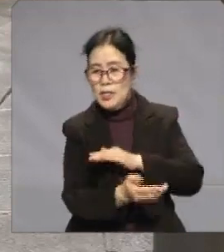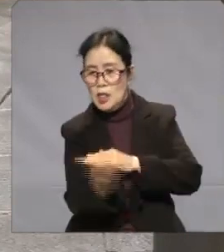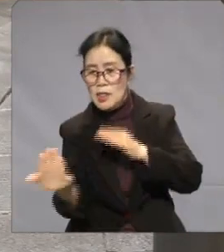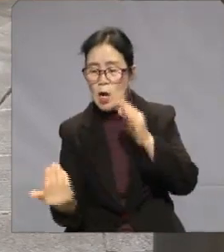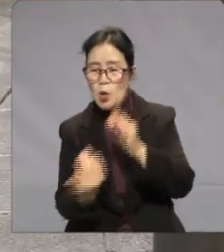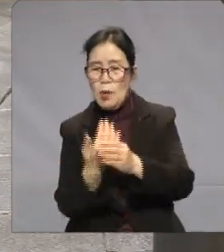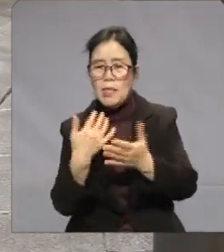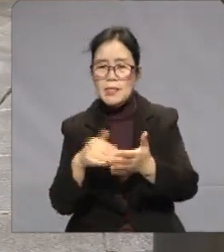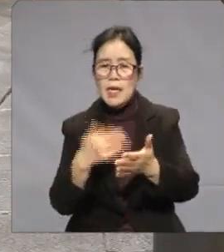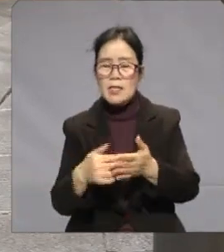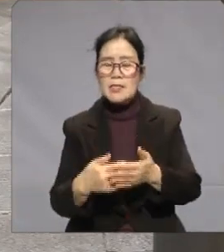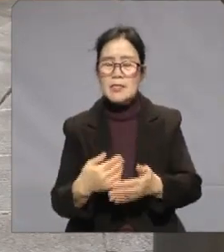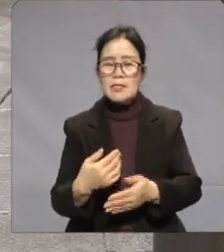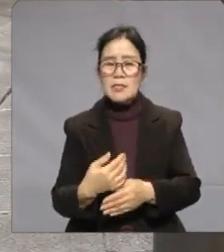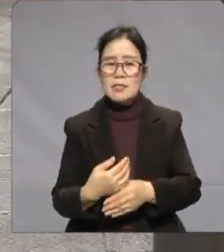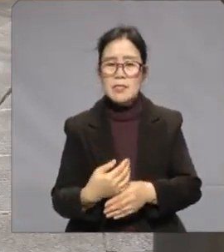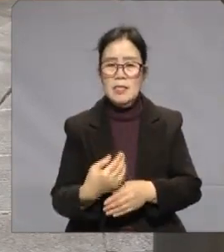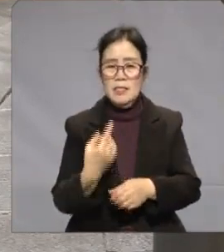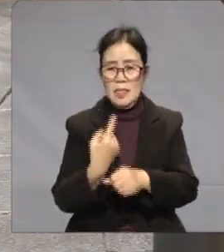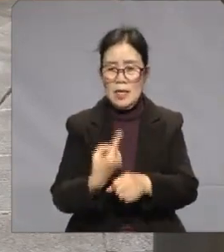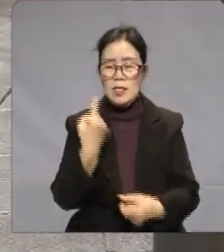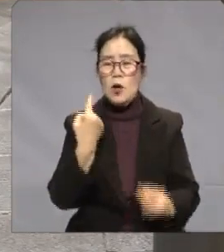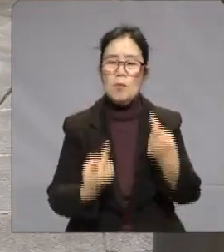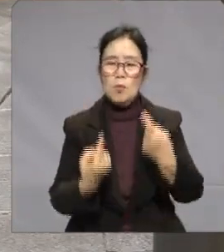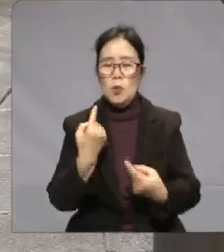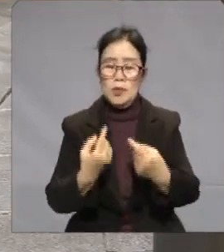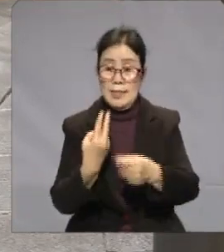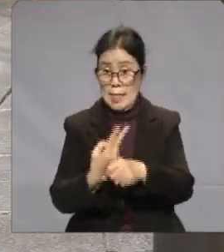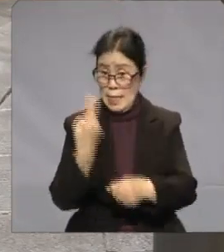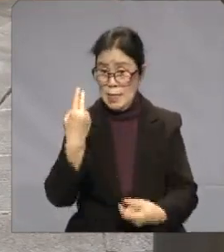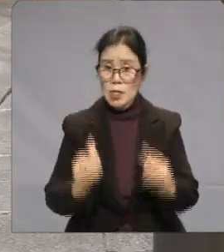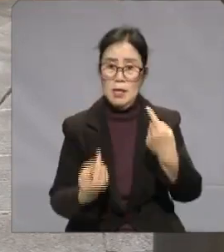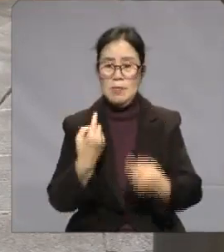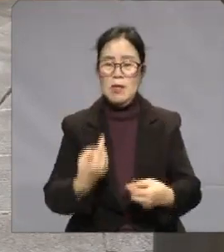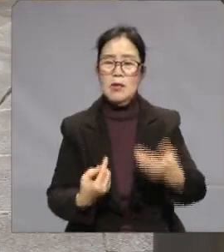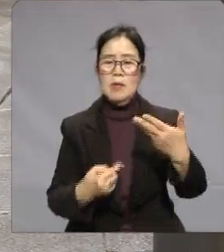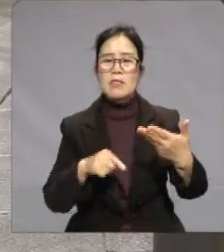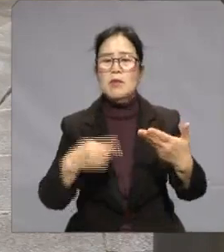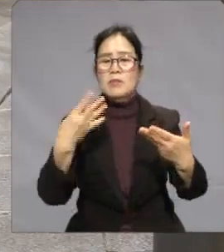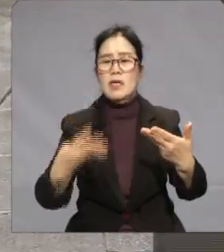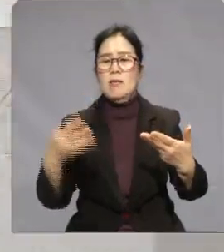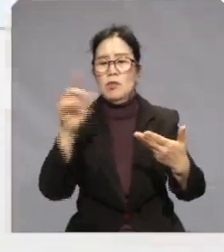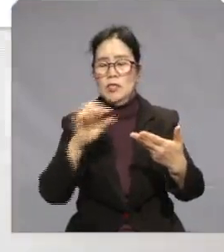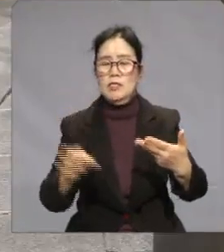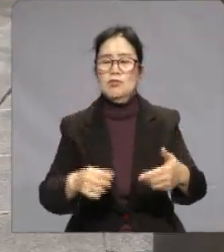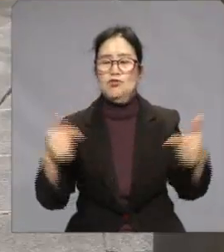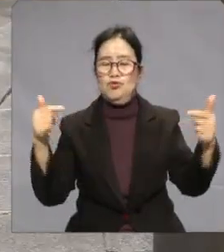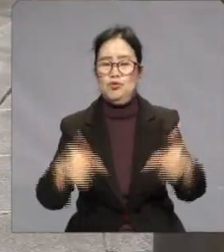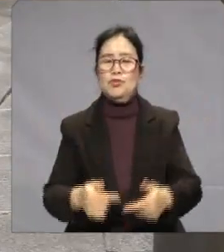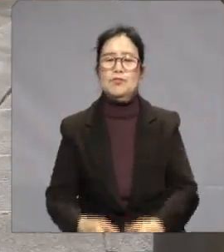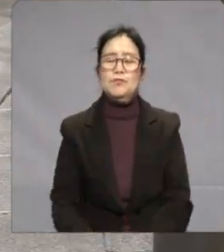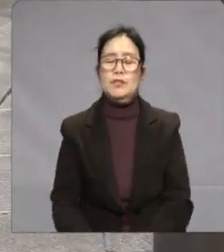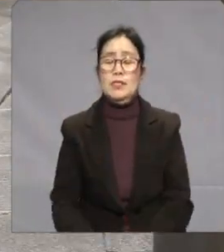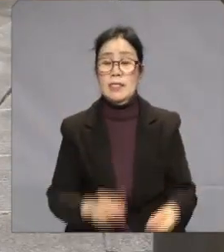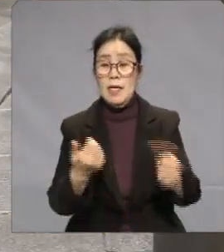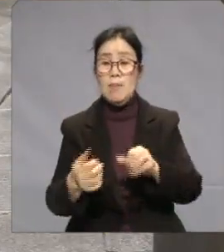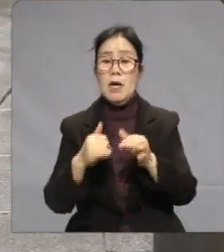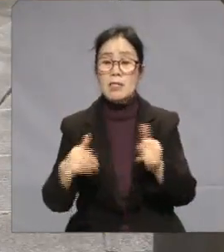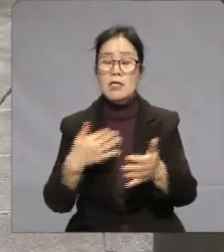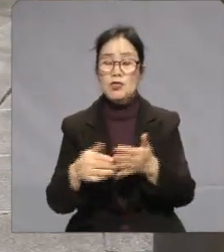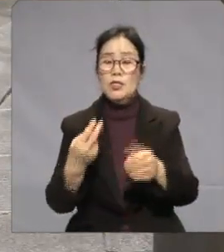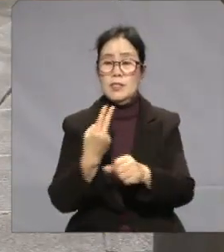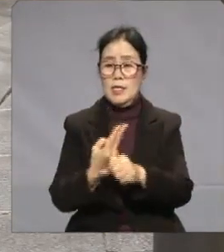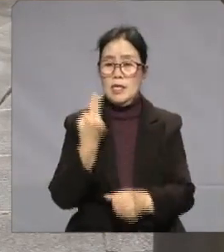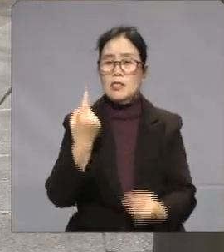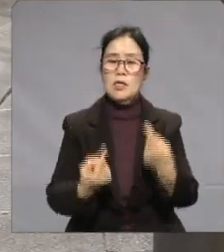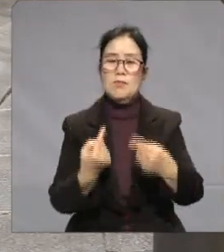발생은 지난해 835건으로 재작년에 비해 8.4% 줄었습니다. 사망자 수도 재작년에